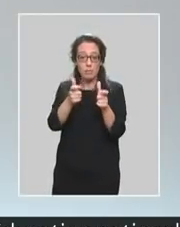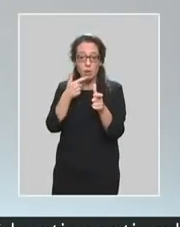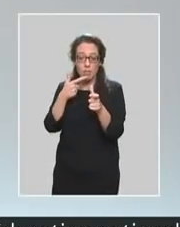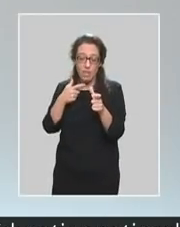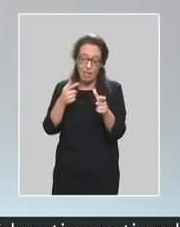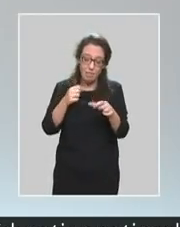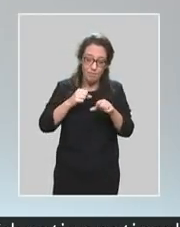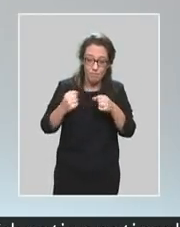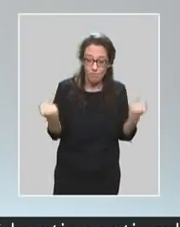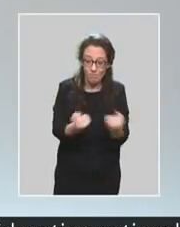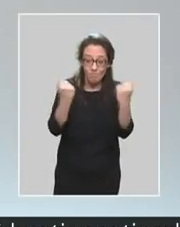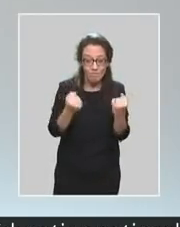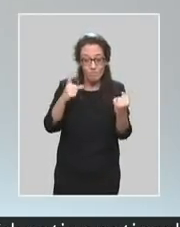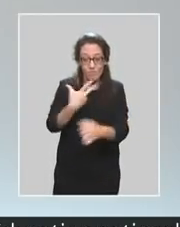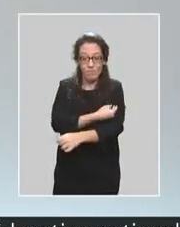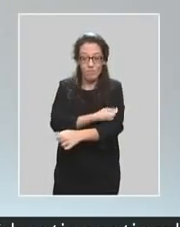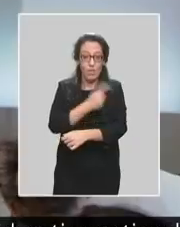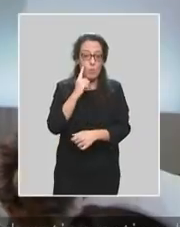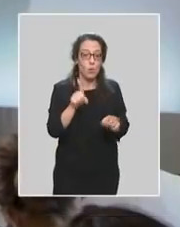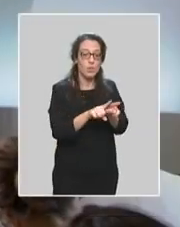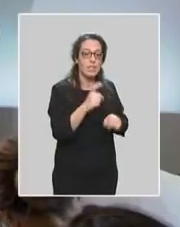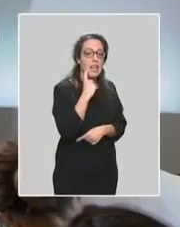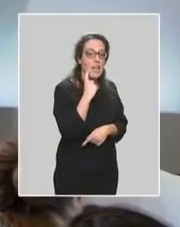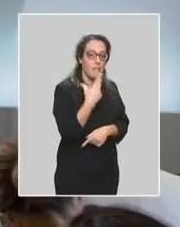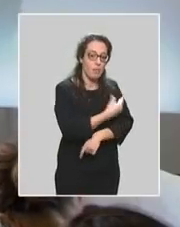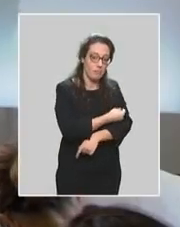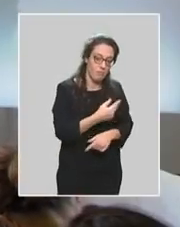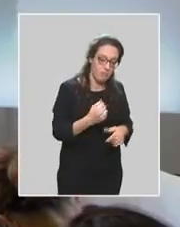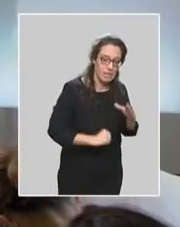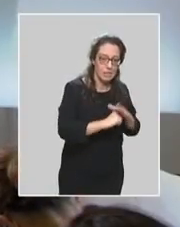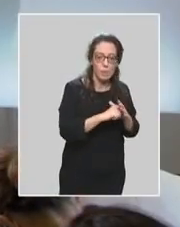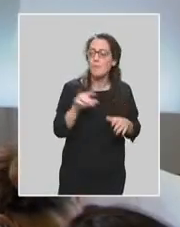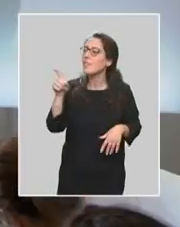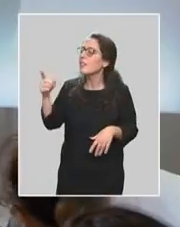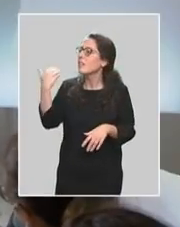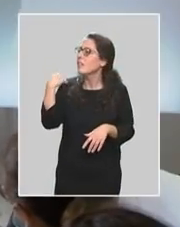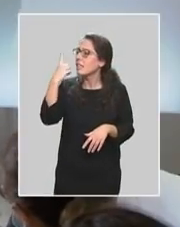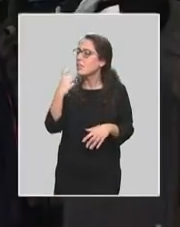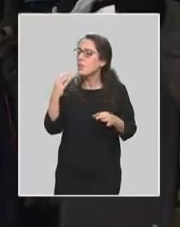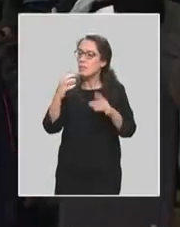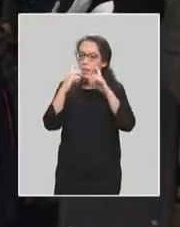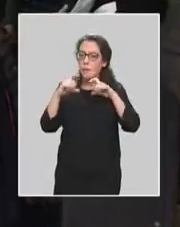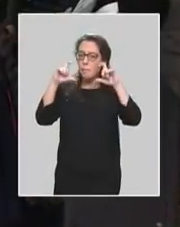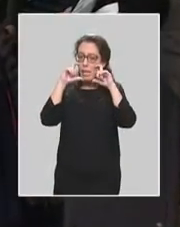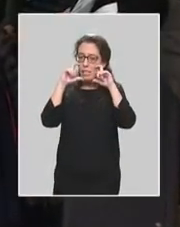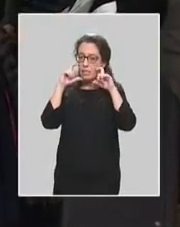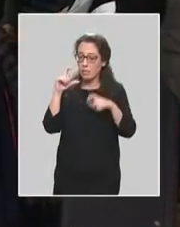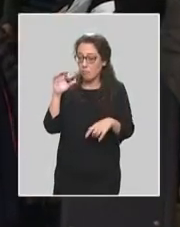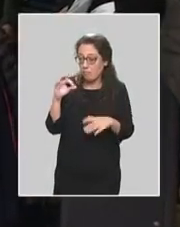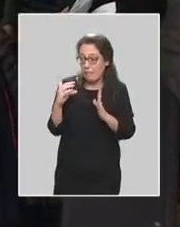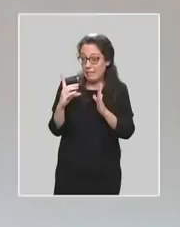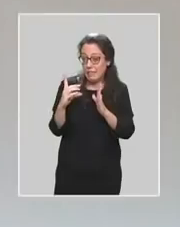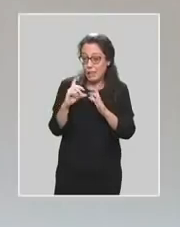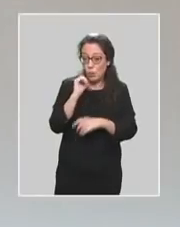vaccinés chaque fois que nécessaire. Sur la question qui m'était destinée sur les masques, je le dis, le décret